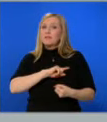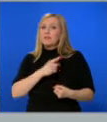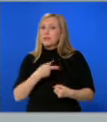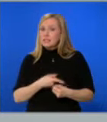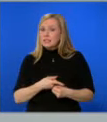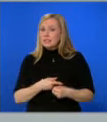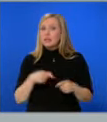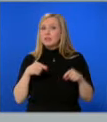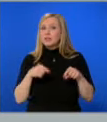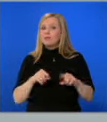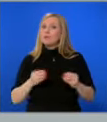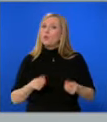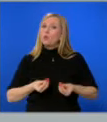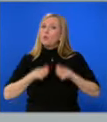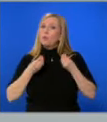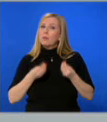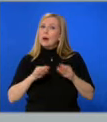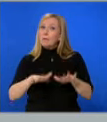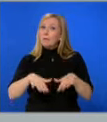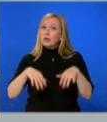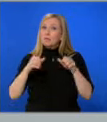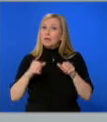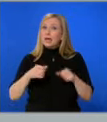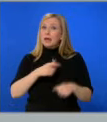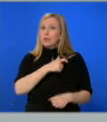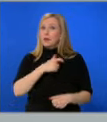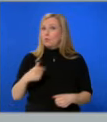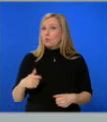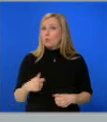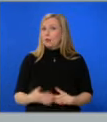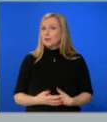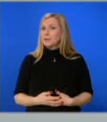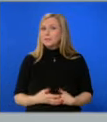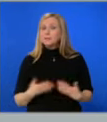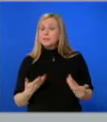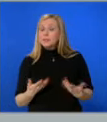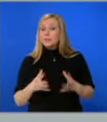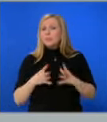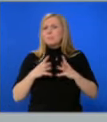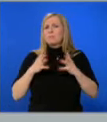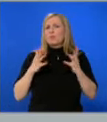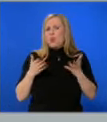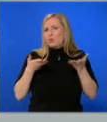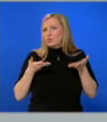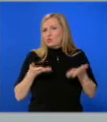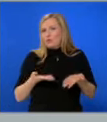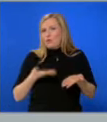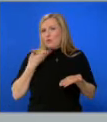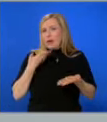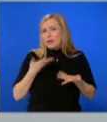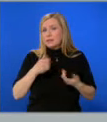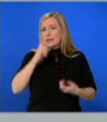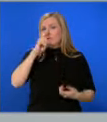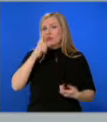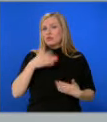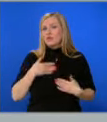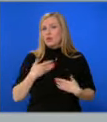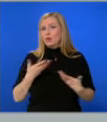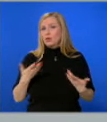по-добра парламентарна република. Не е ли прекалено това самочувствие,